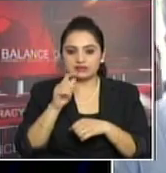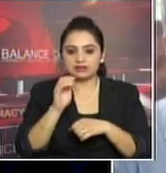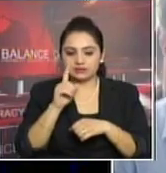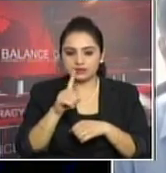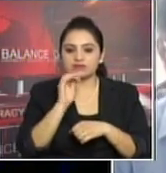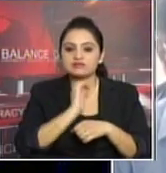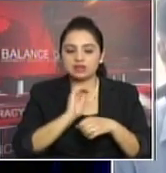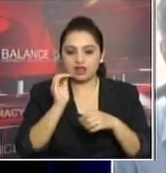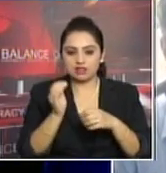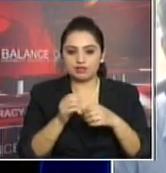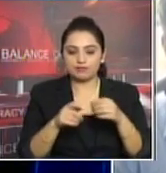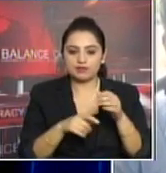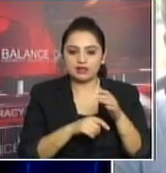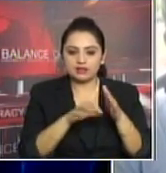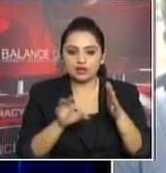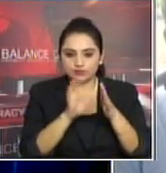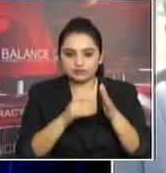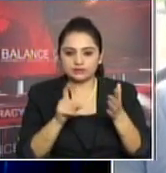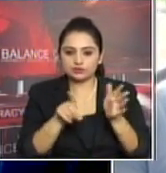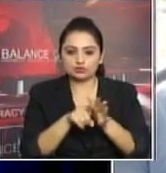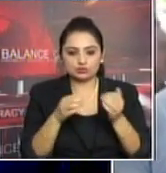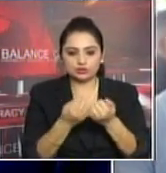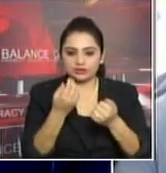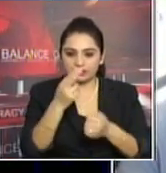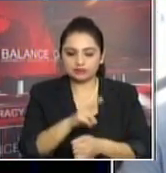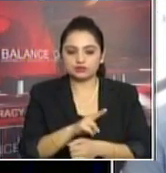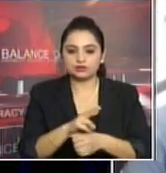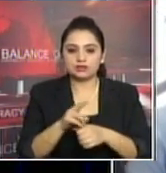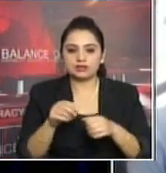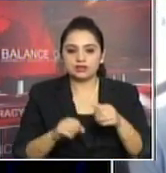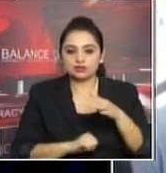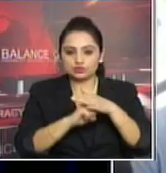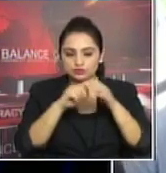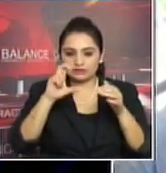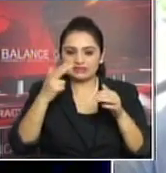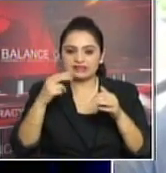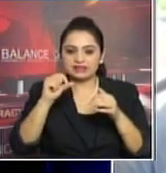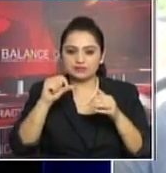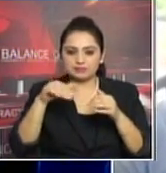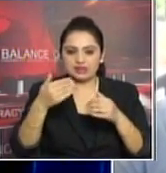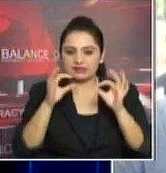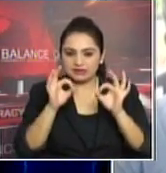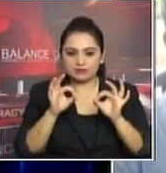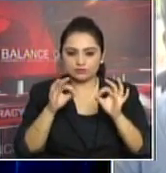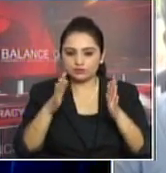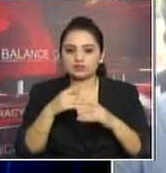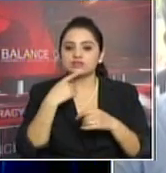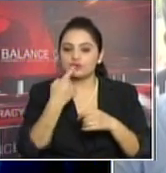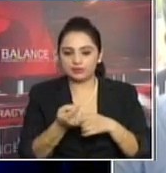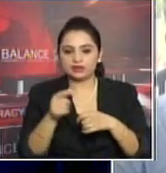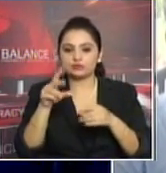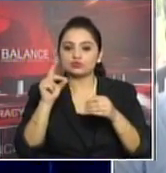आयुक्तमा नियुक्त हुनुभएको थियो। तत्कालीन प्रमुख आयुक्त दीप बस्नियातलाई सर्वोच्च अदालतले अयोग्य ठहर गरेपछि दोस्रो